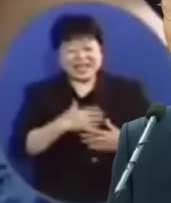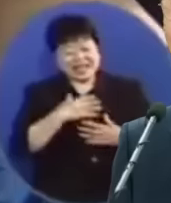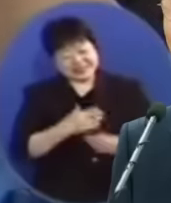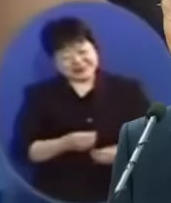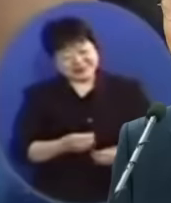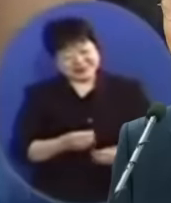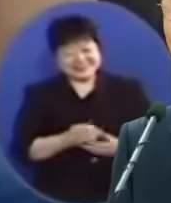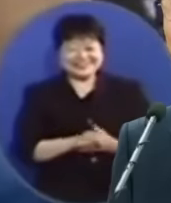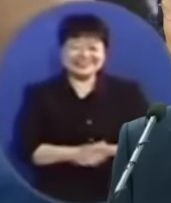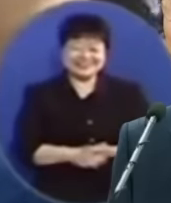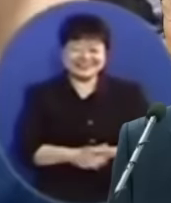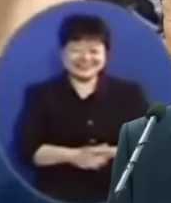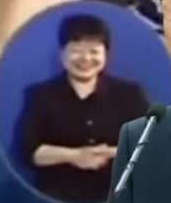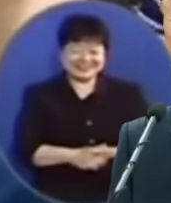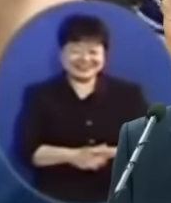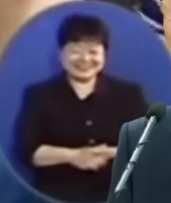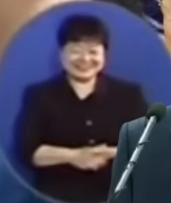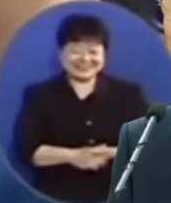괜찮다고.